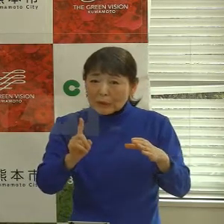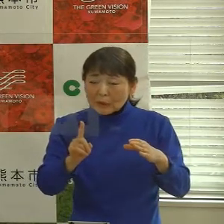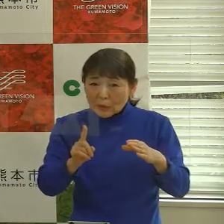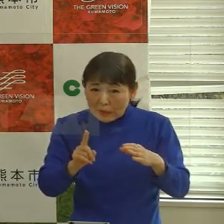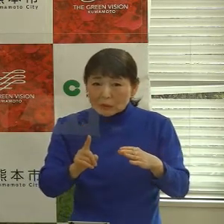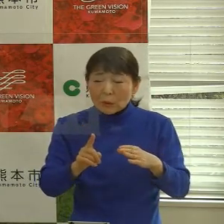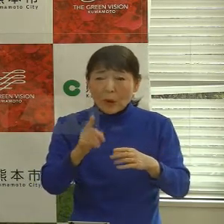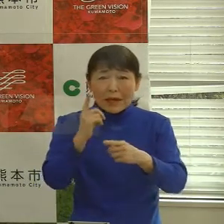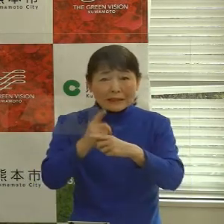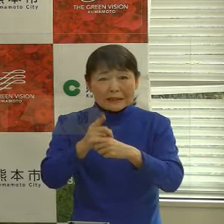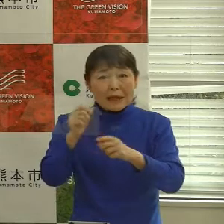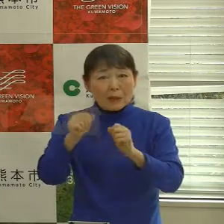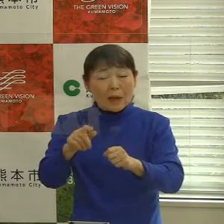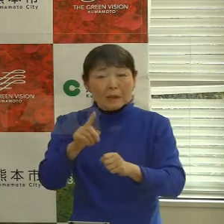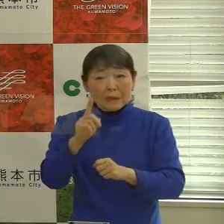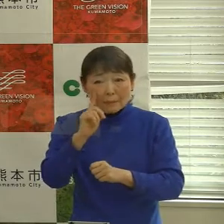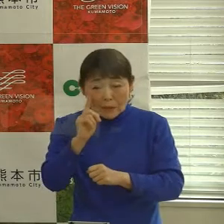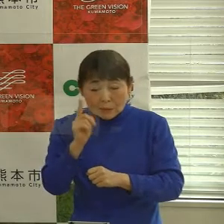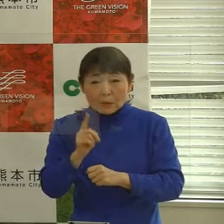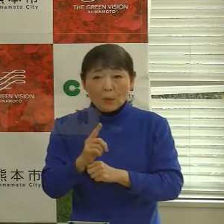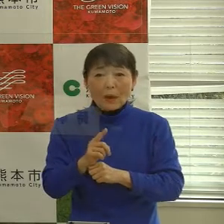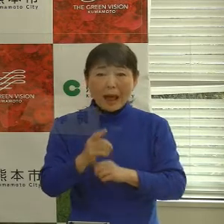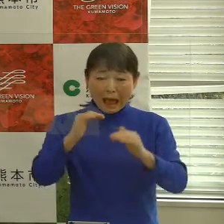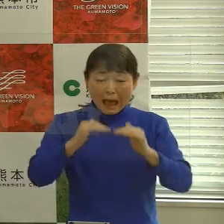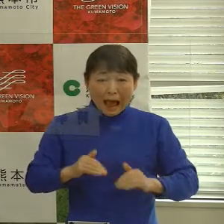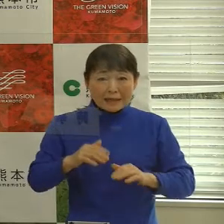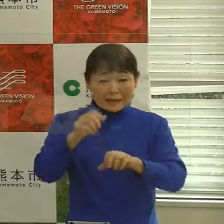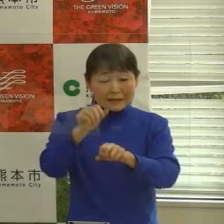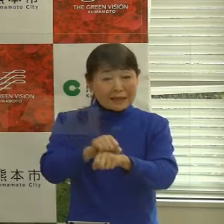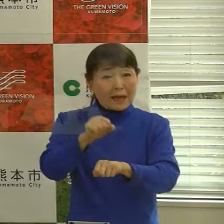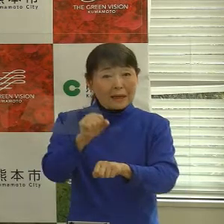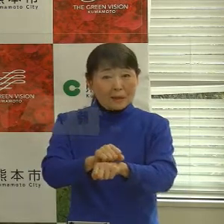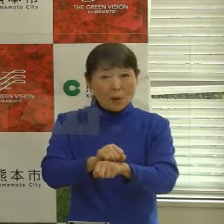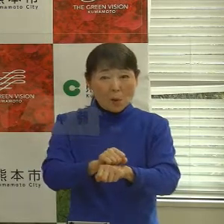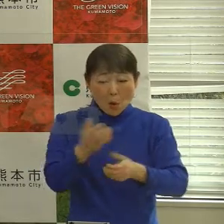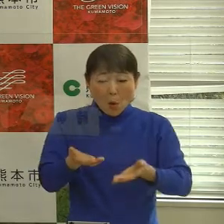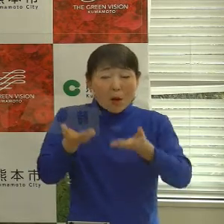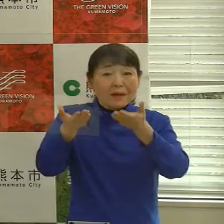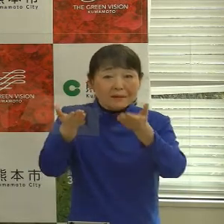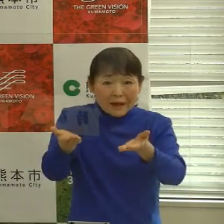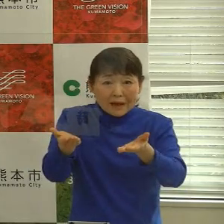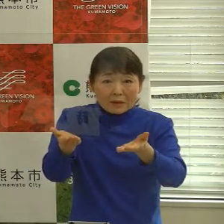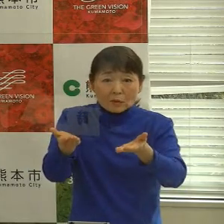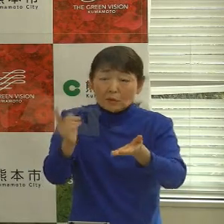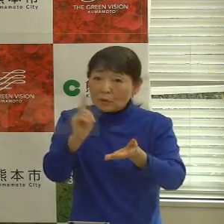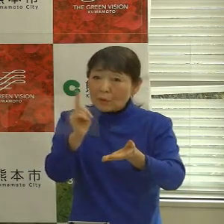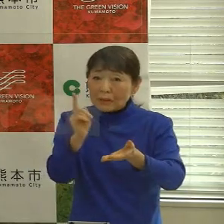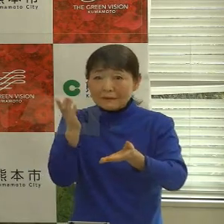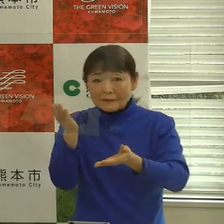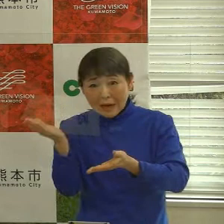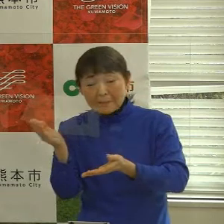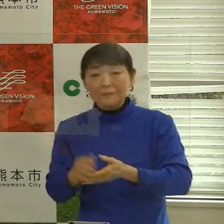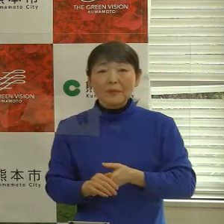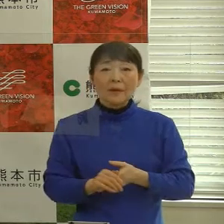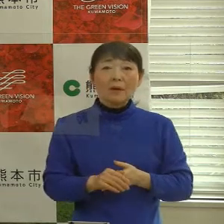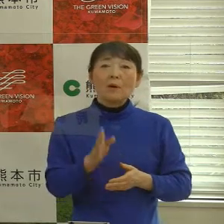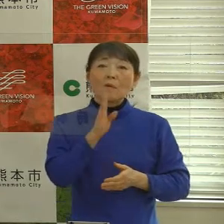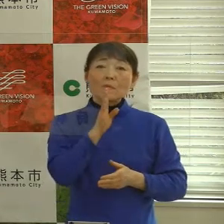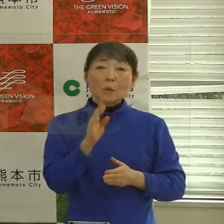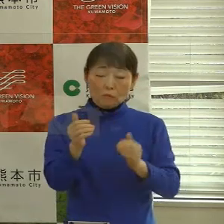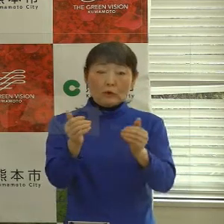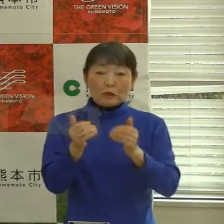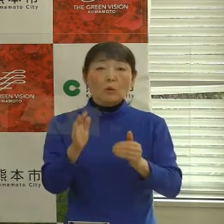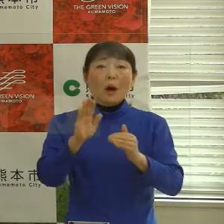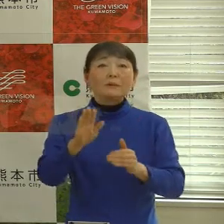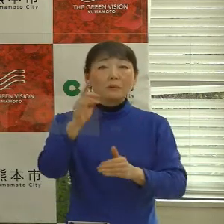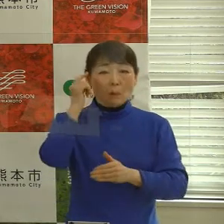るとか、うん、いわゆる客観的な安心材料を提供することについてどう考え るか、そうした必要はあるというふうに思っ